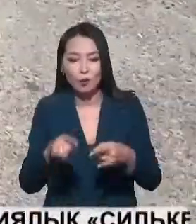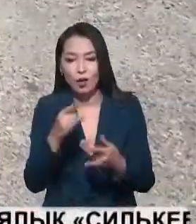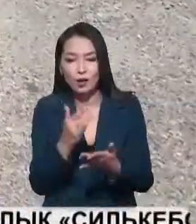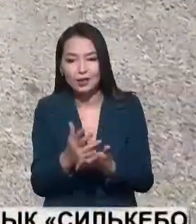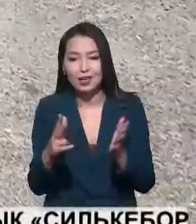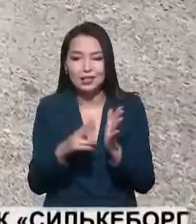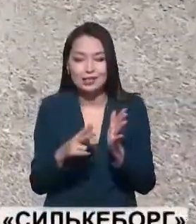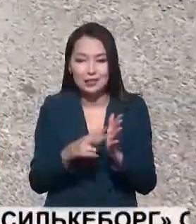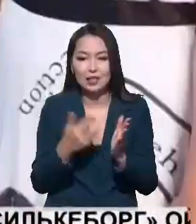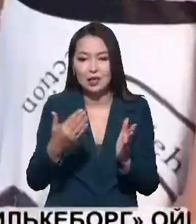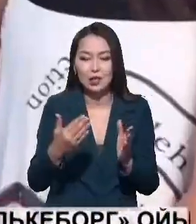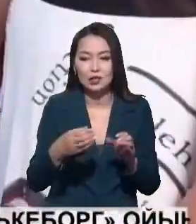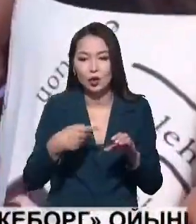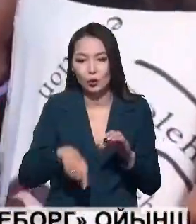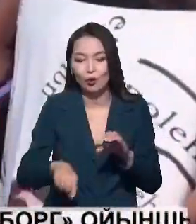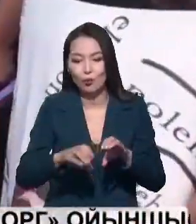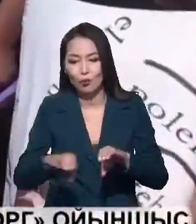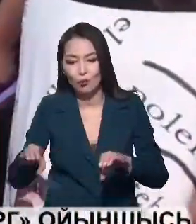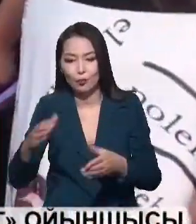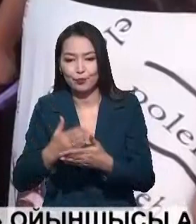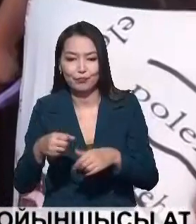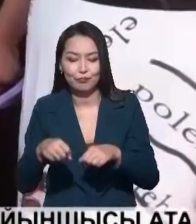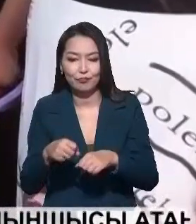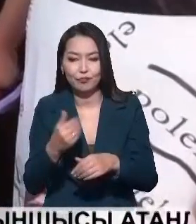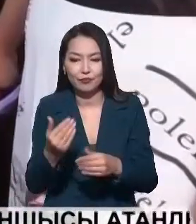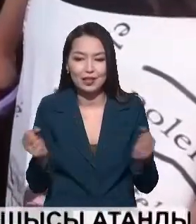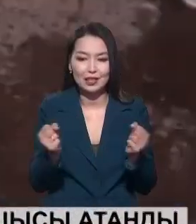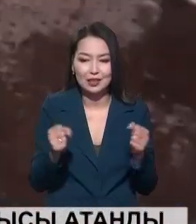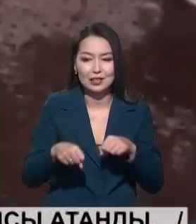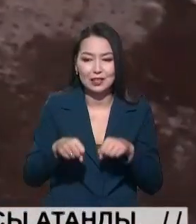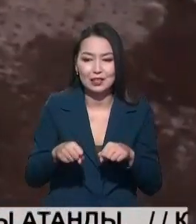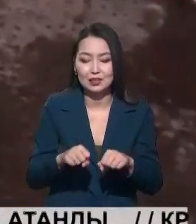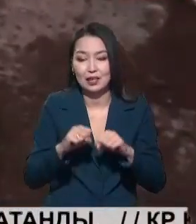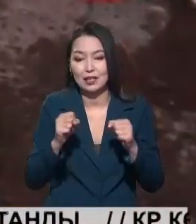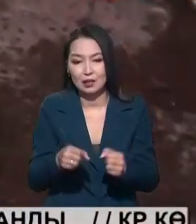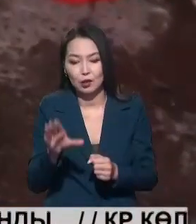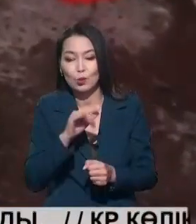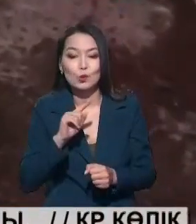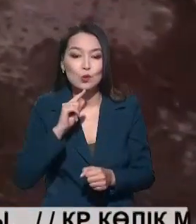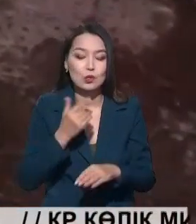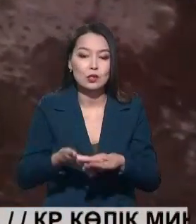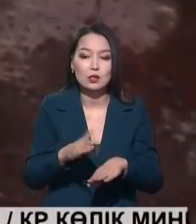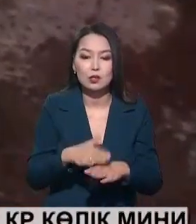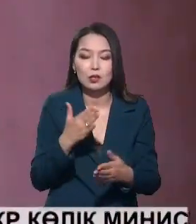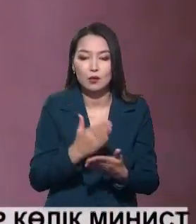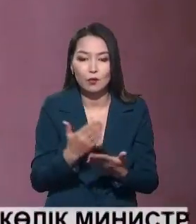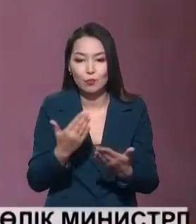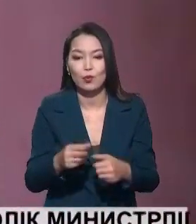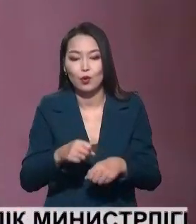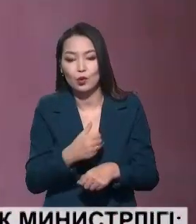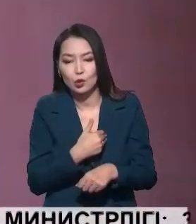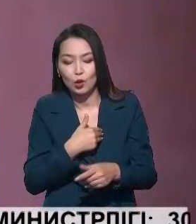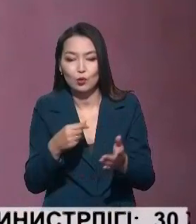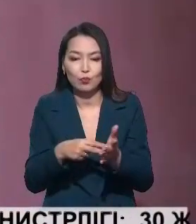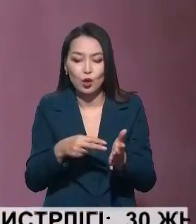баспа құдық бар. 80 үй соған қарап отыр. Қыста құдық қатып қалғанда жағдай тіпті қиындайды. Су құбырын жүргізейін десе құны қымбат.